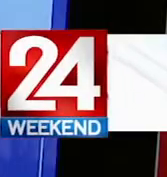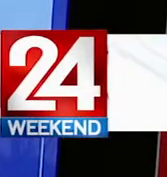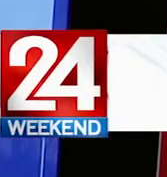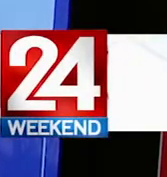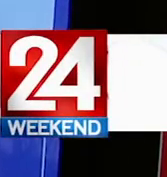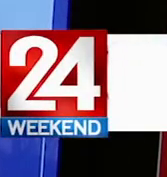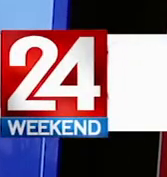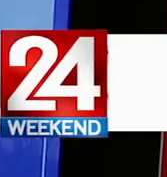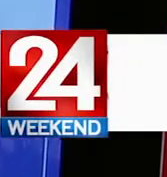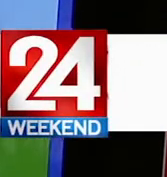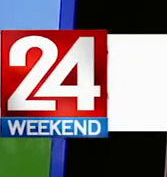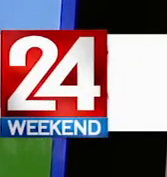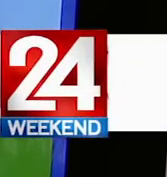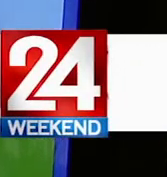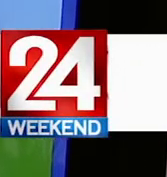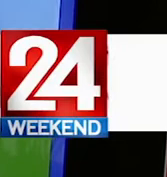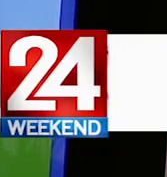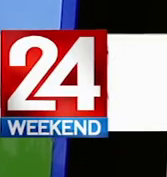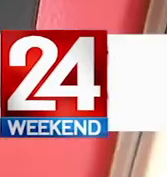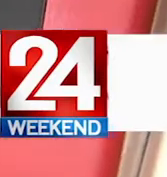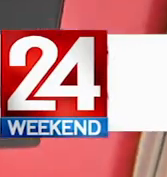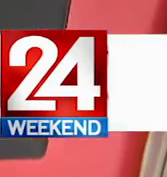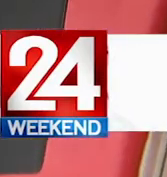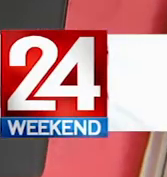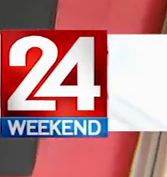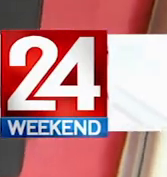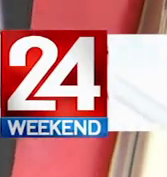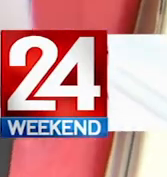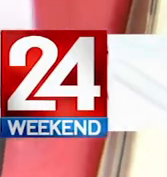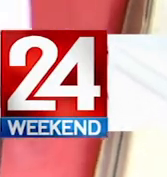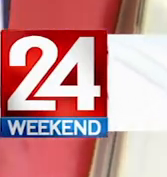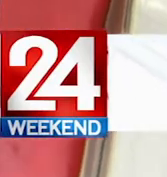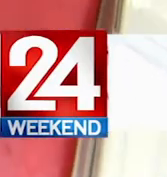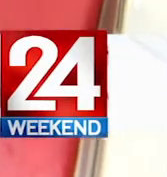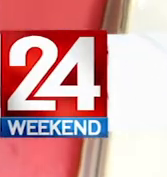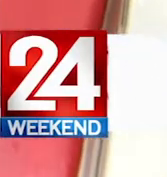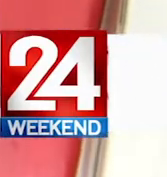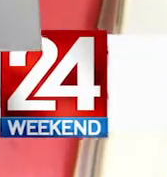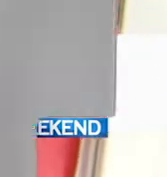Plastic na ipapasok sa vending machine, papalitan ng katumbas na halaga.